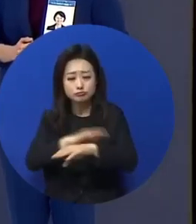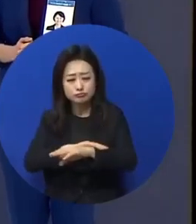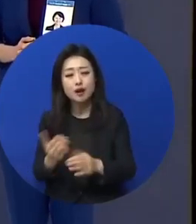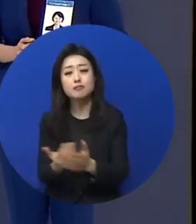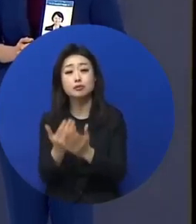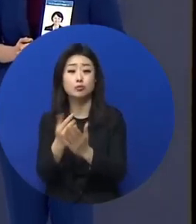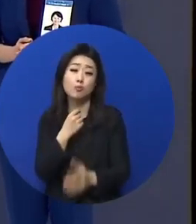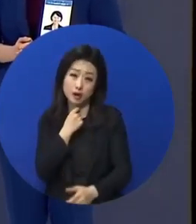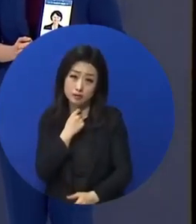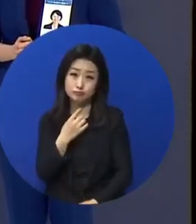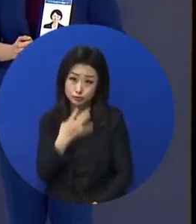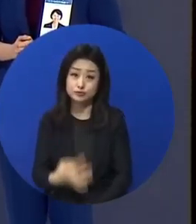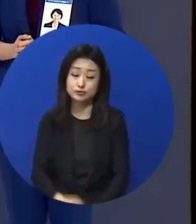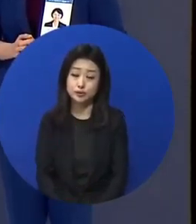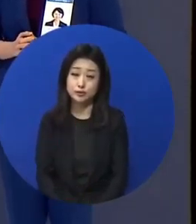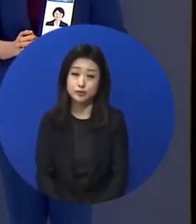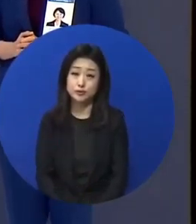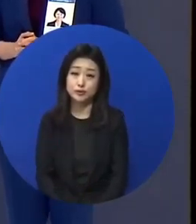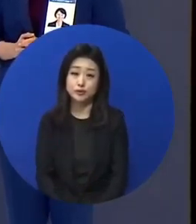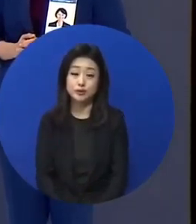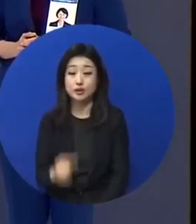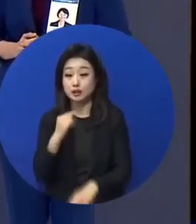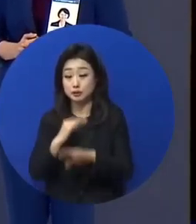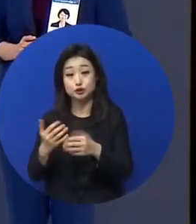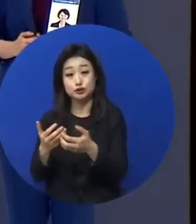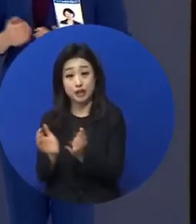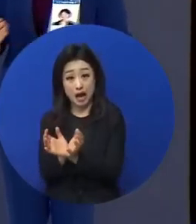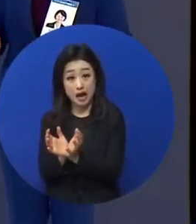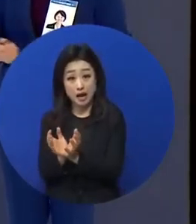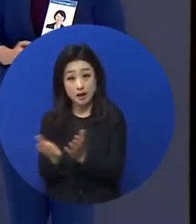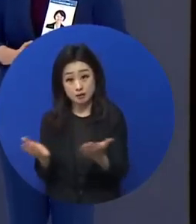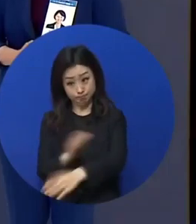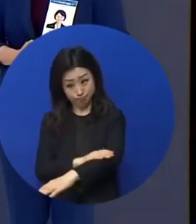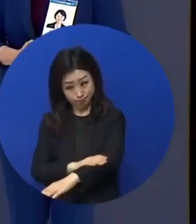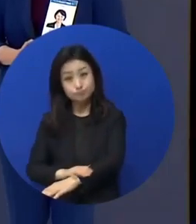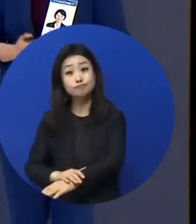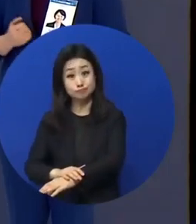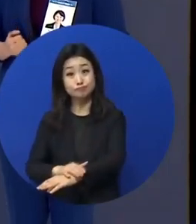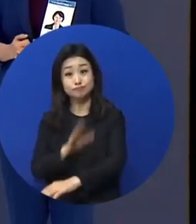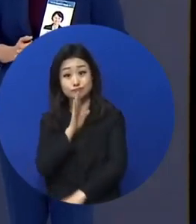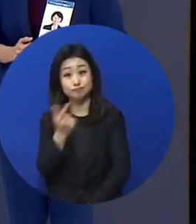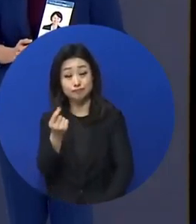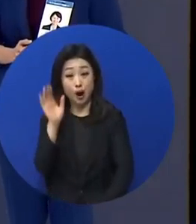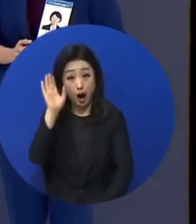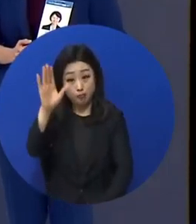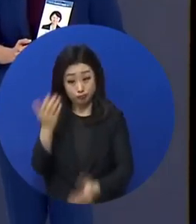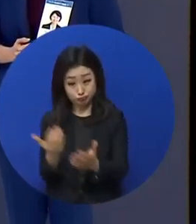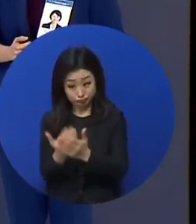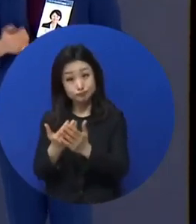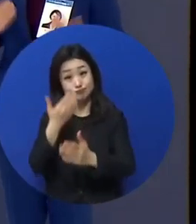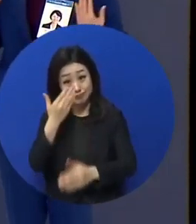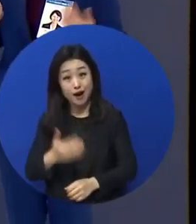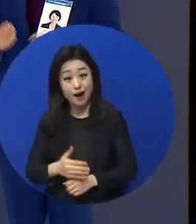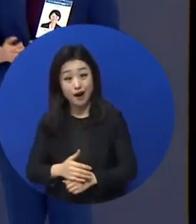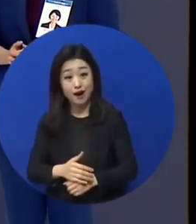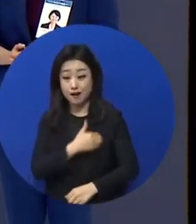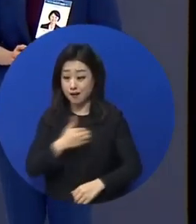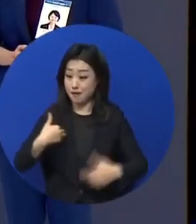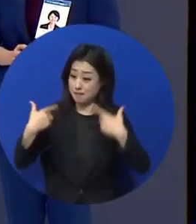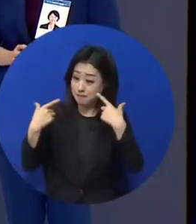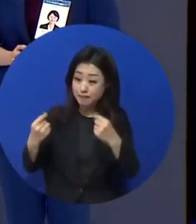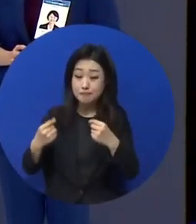바랬을 뿐입니다. 우리 민주당은 잘한 일이 훨씬 많습니다. 앞으로 더 잘할 수 있습니다. 당당히